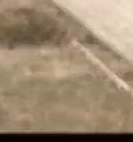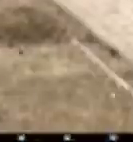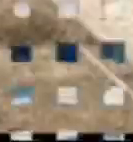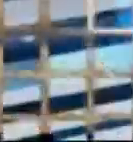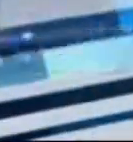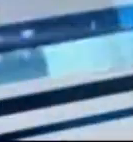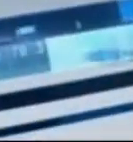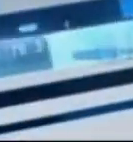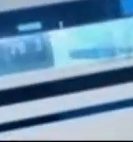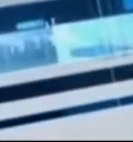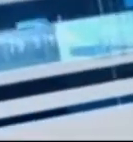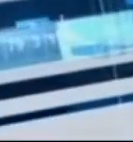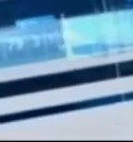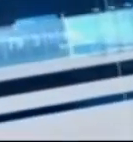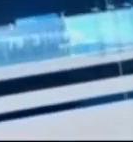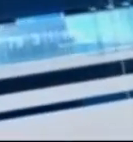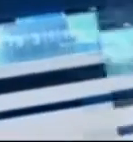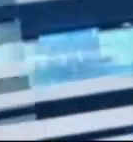учреждения.